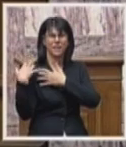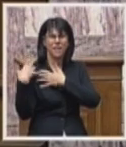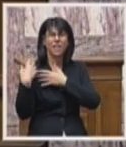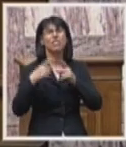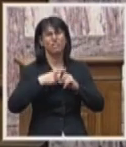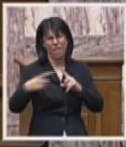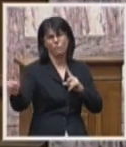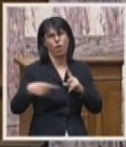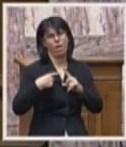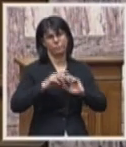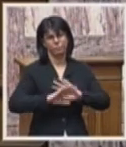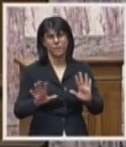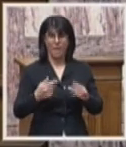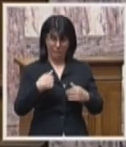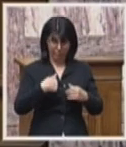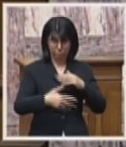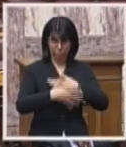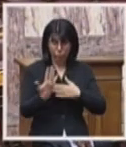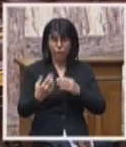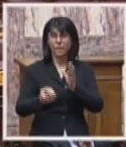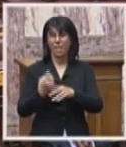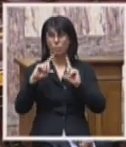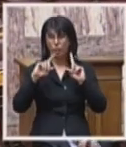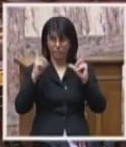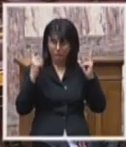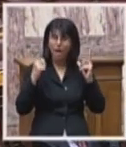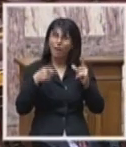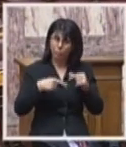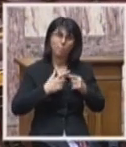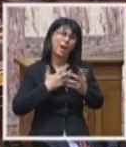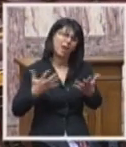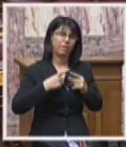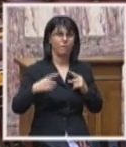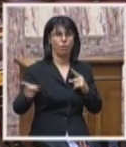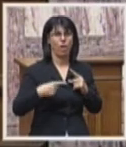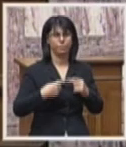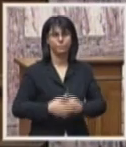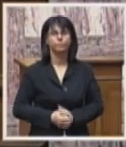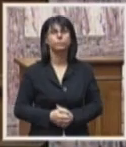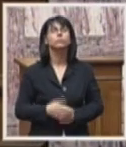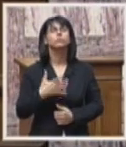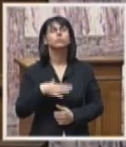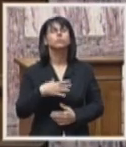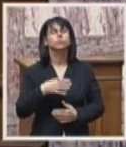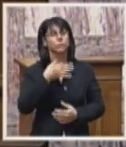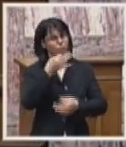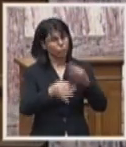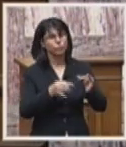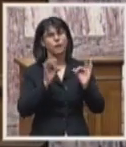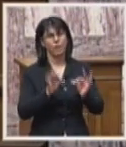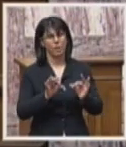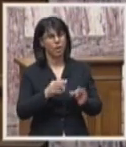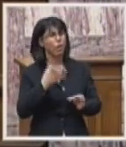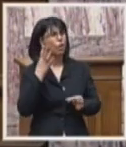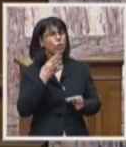διαφορά μεταξύ της Νέας Δημοκρατίας και του ΠΑΣΟΚ. Θέλω να σας πω όμως και συγκεκριμένα, γιατί άκουσα